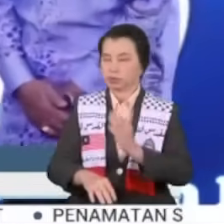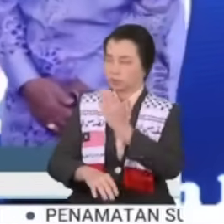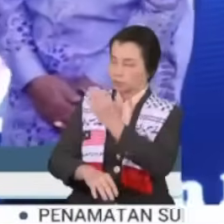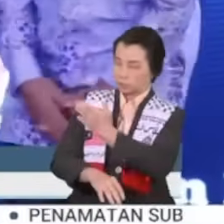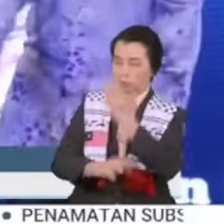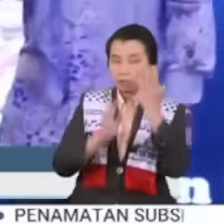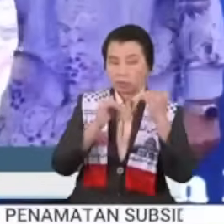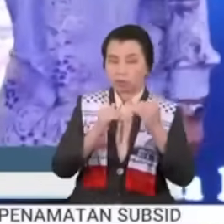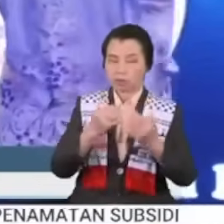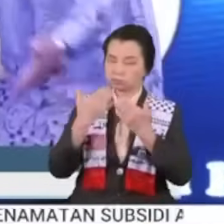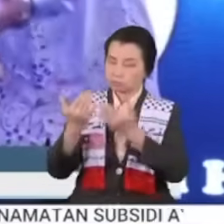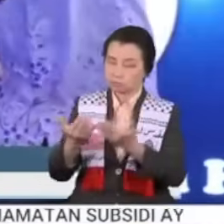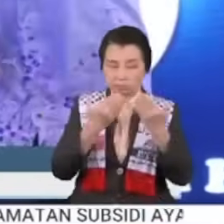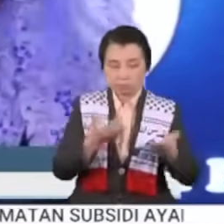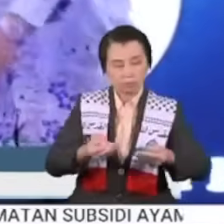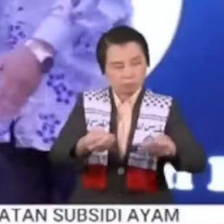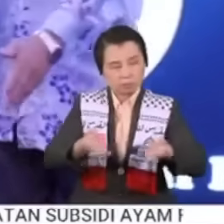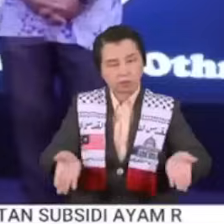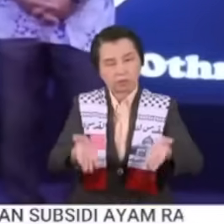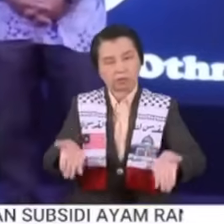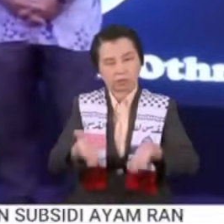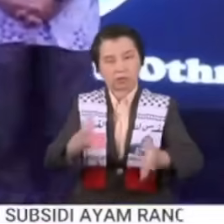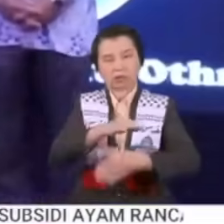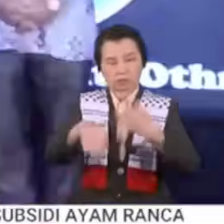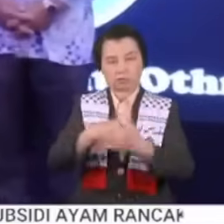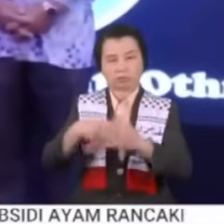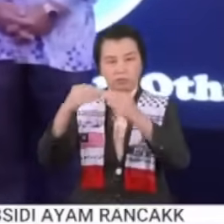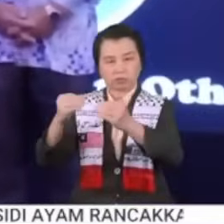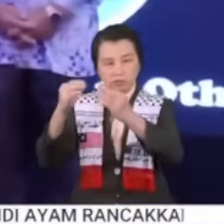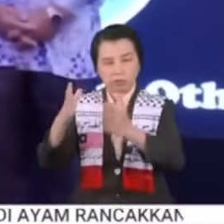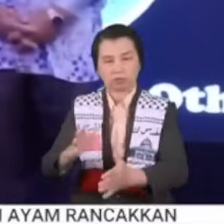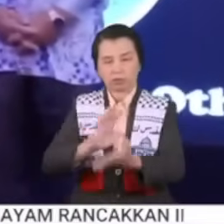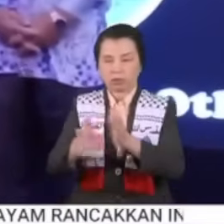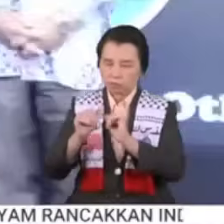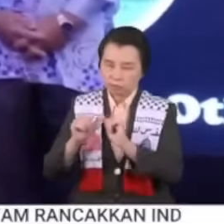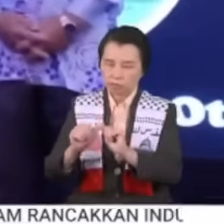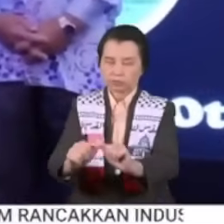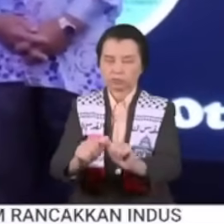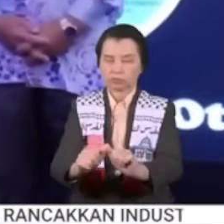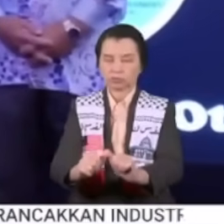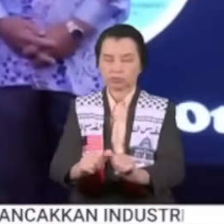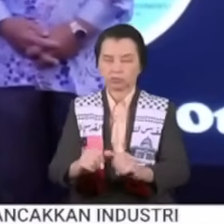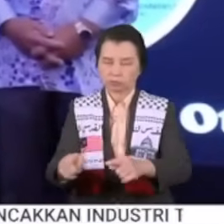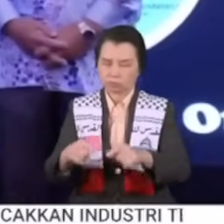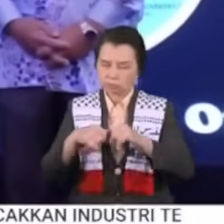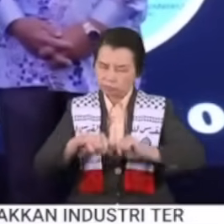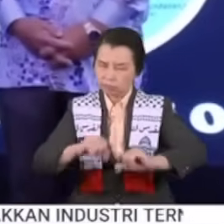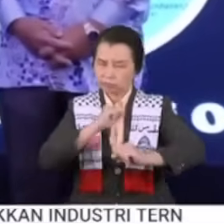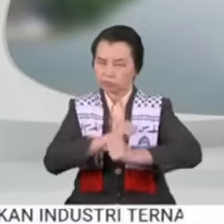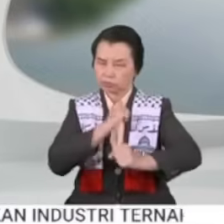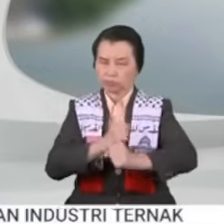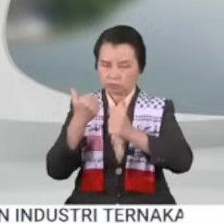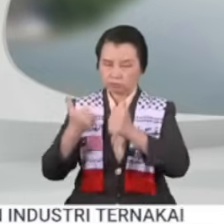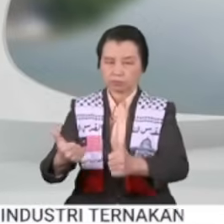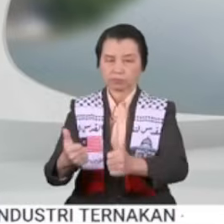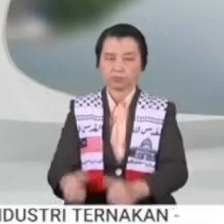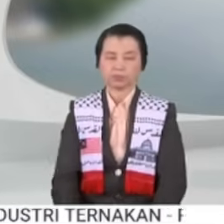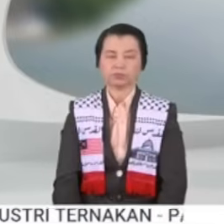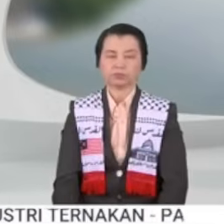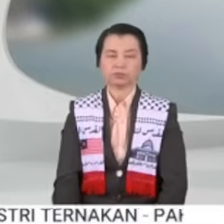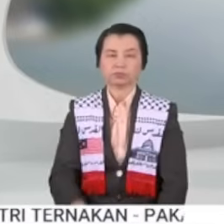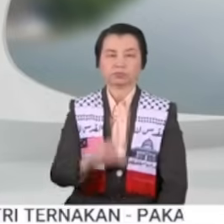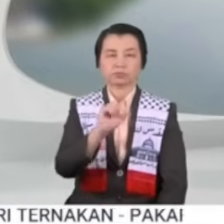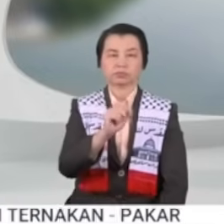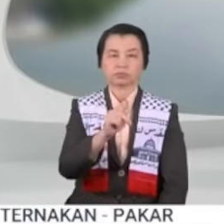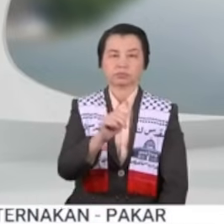penghargaan ini dapat menyuntik semangat seluruh pendidik supaya terus membudayakan kecemerlangan